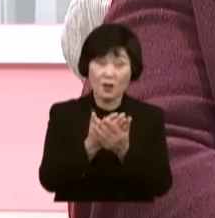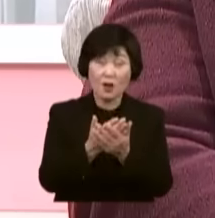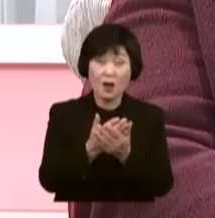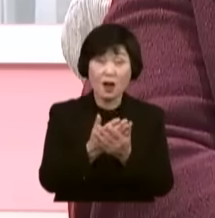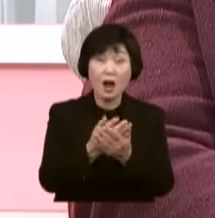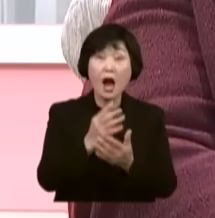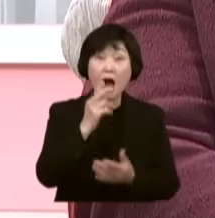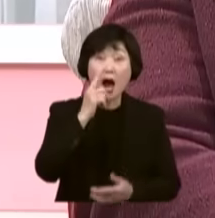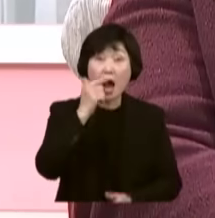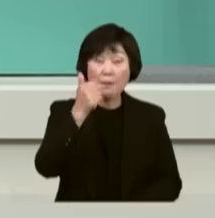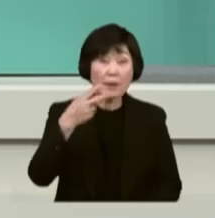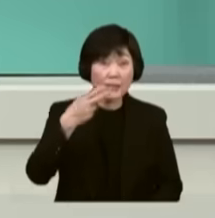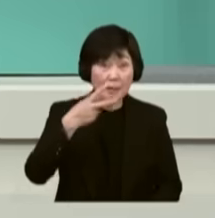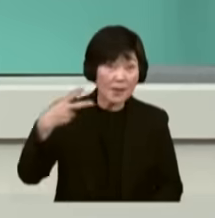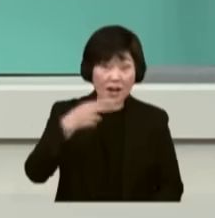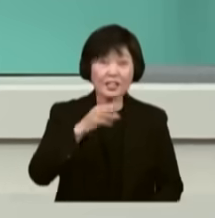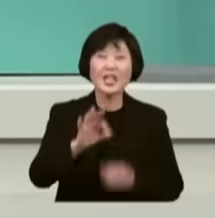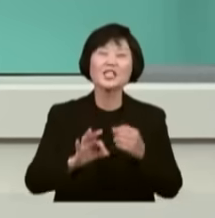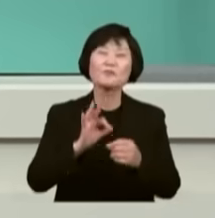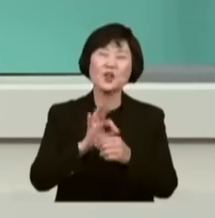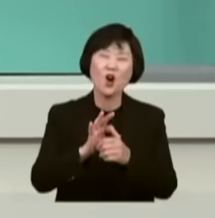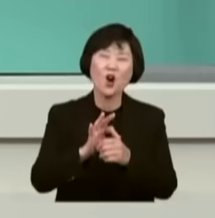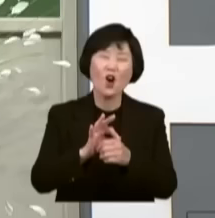그 기억이 있어가지고. 아니 근데 지금 우리